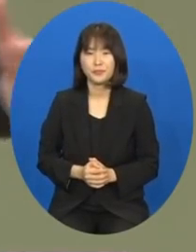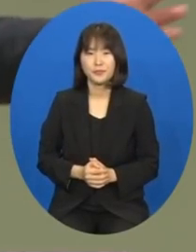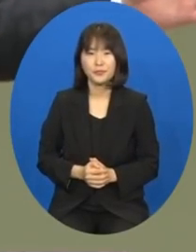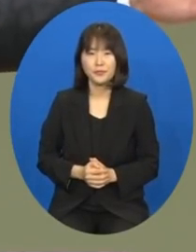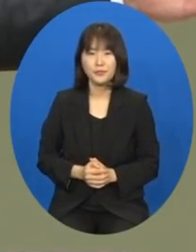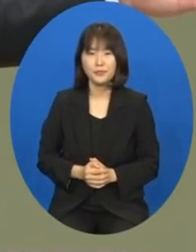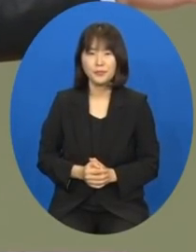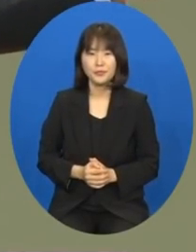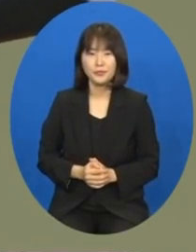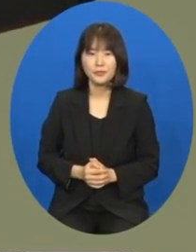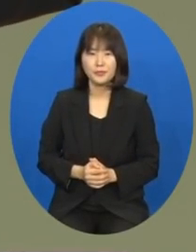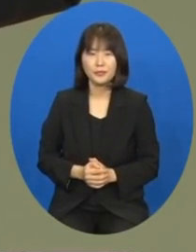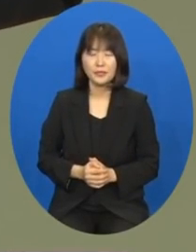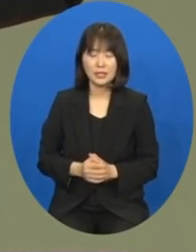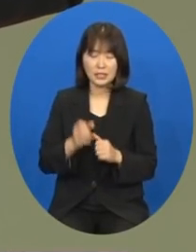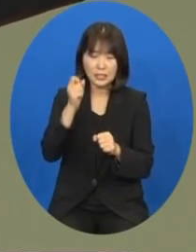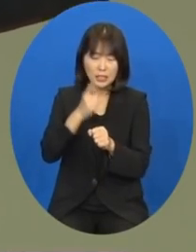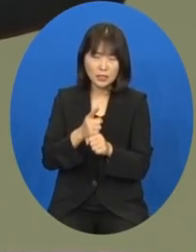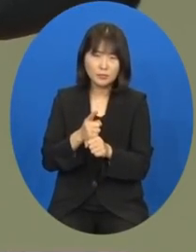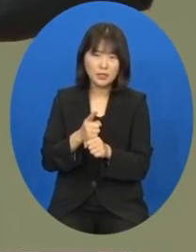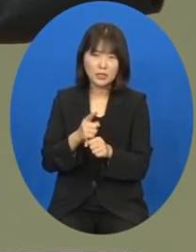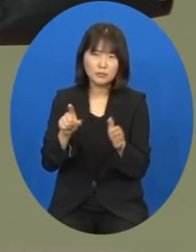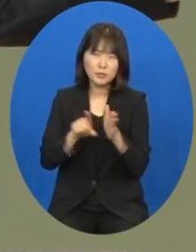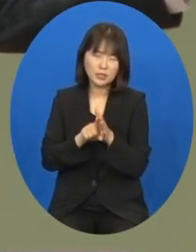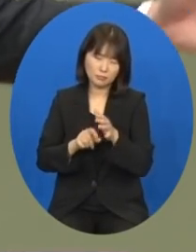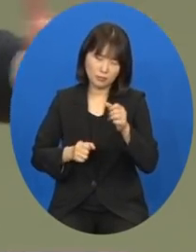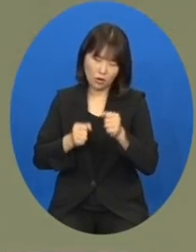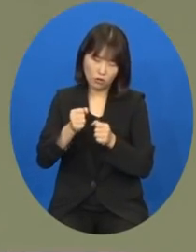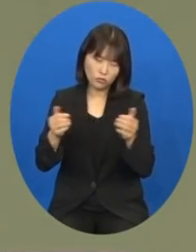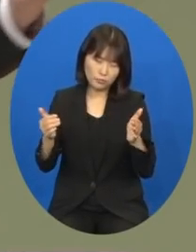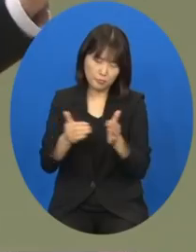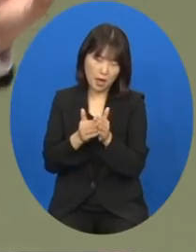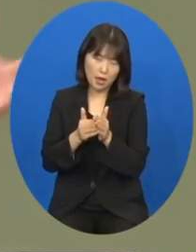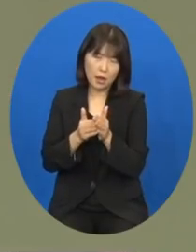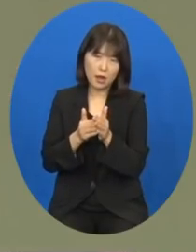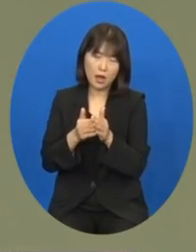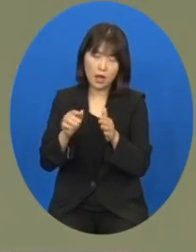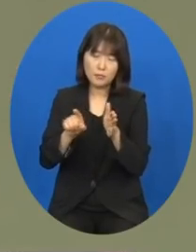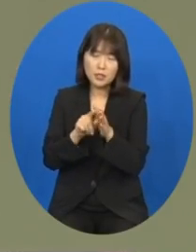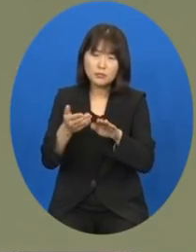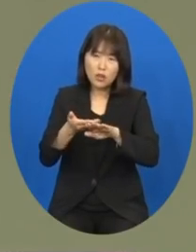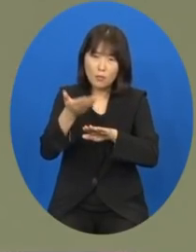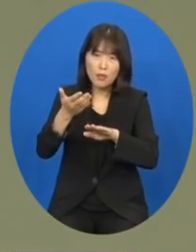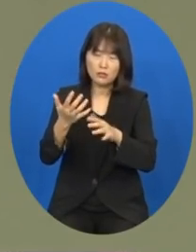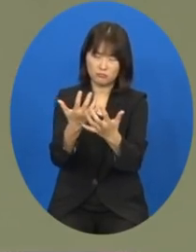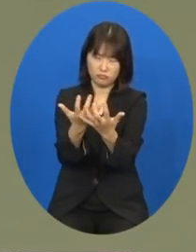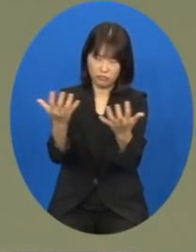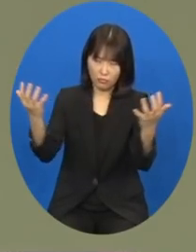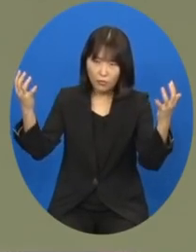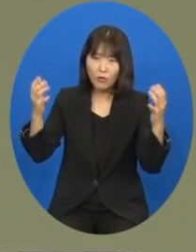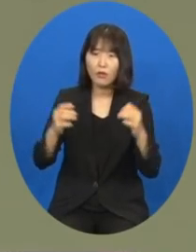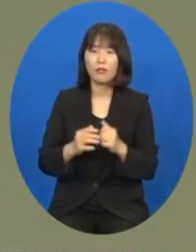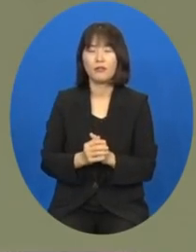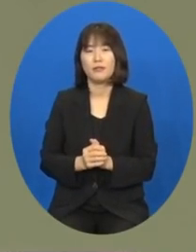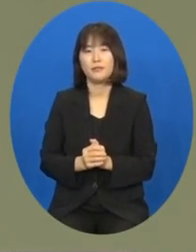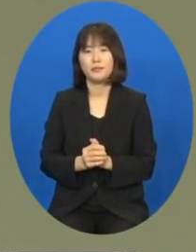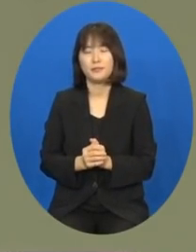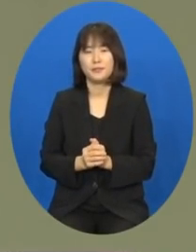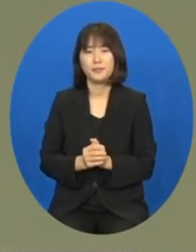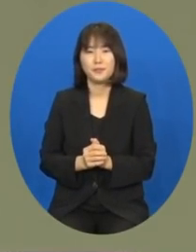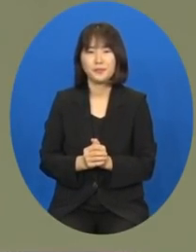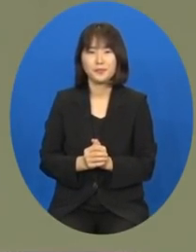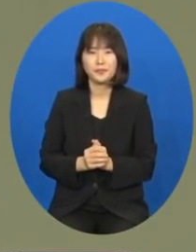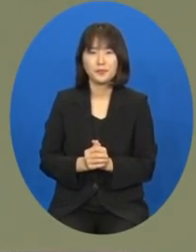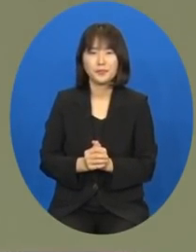여러분을 둘러싸고 응원하고 있는 거에요 허다한 증인들이 있어요 스텟 음의 여러분들이 지금 마지막 결승선을 가고 있는데 거기서